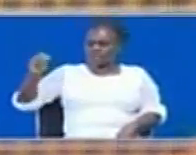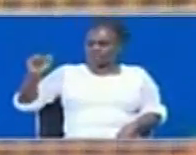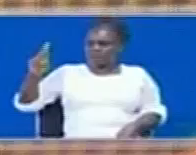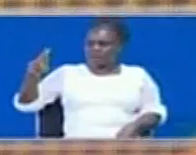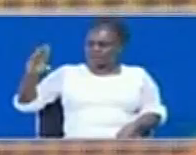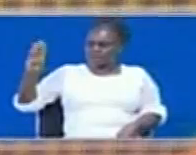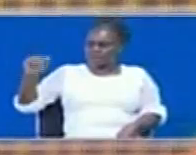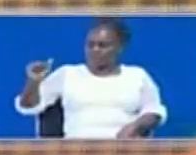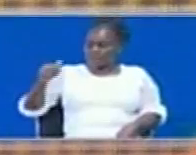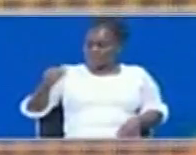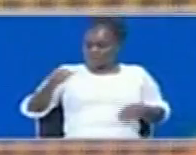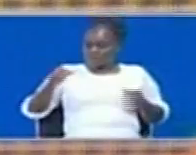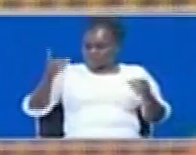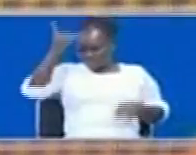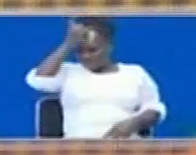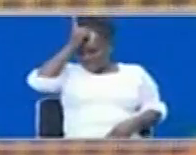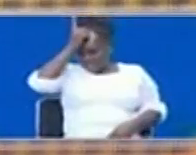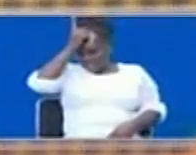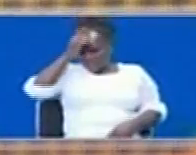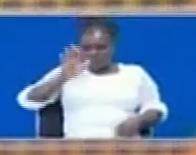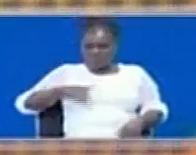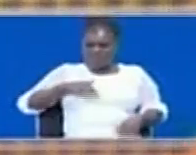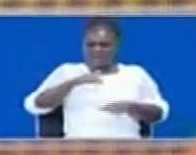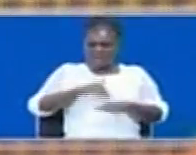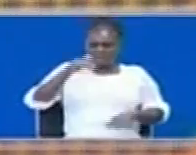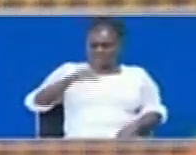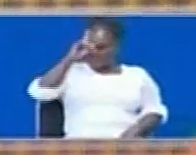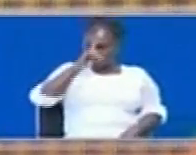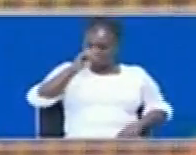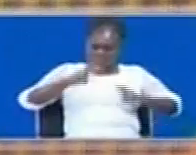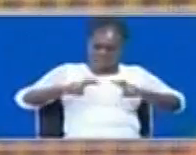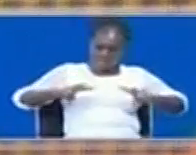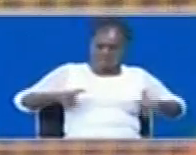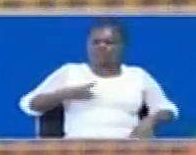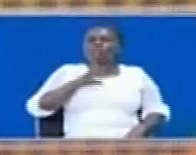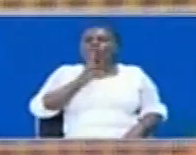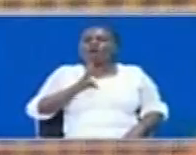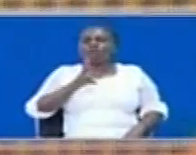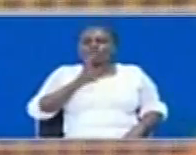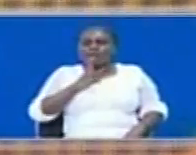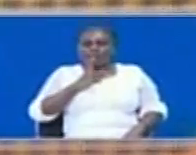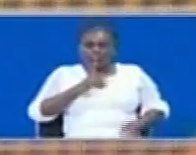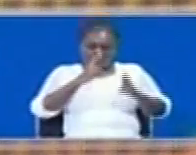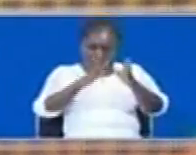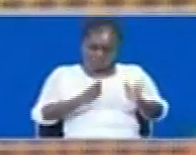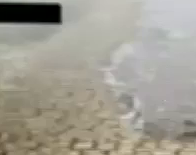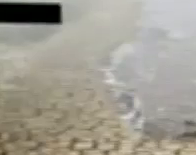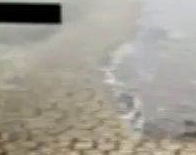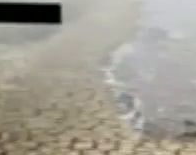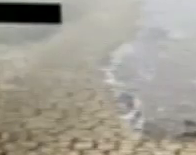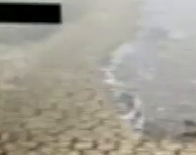kijiji ambapo kina mama ndio waathiriwa wakubwa wa ukame huu, wanatafuta maji kwa tabu. Hussein Mohamed anaarifu.